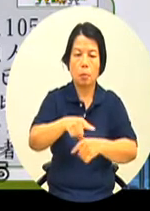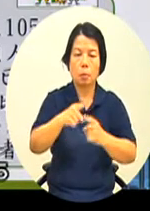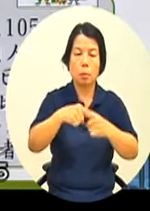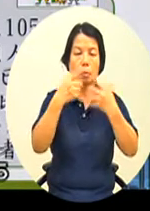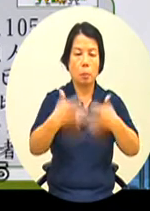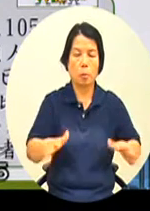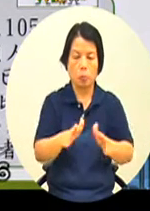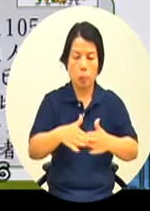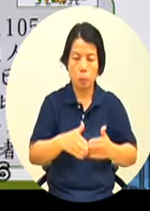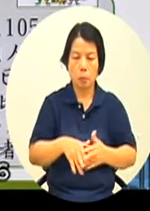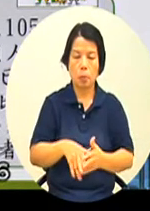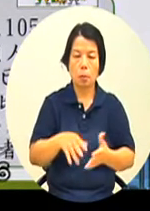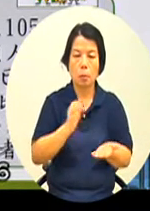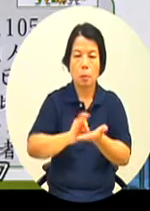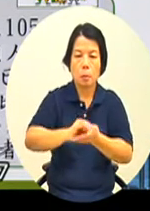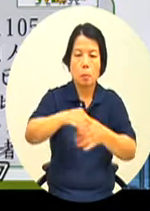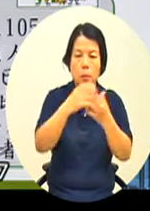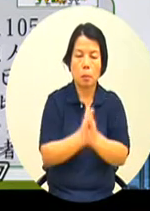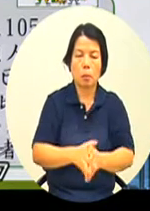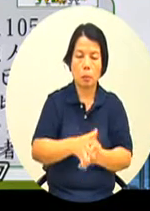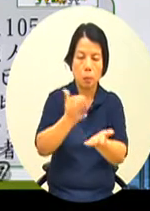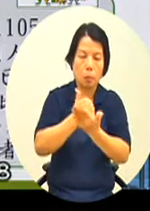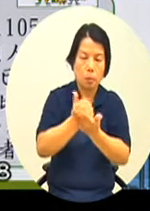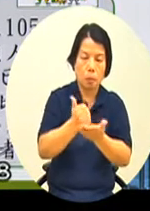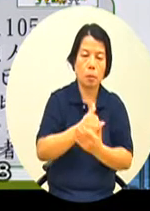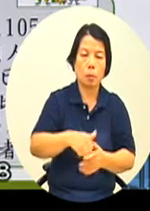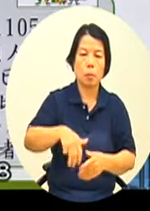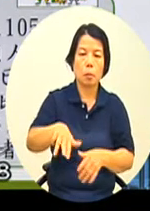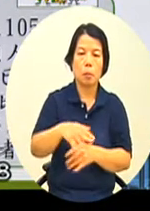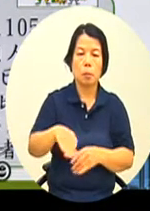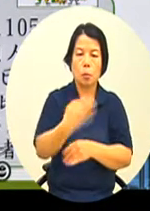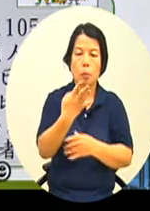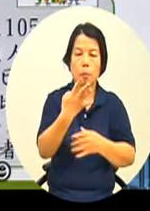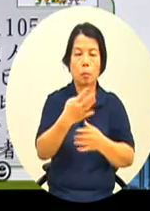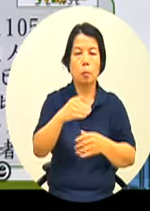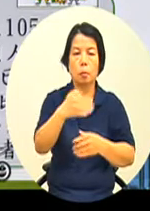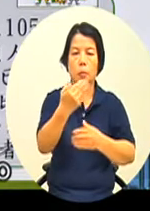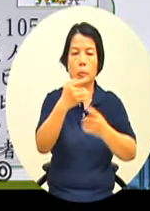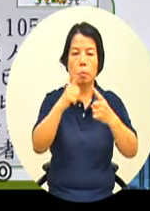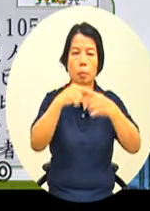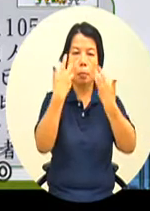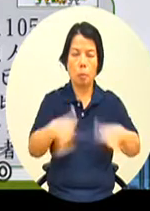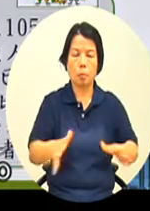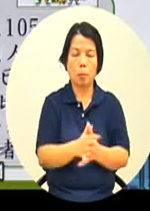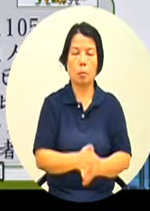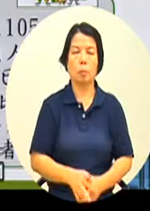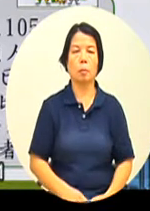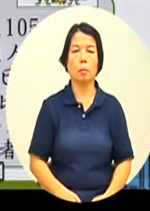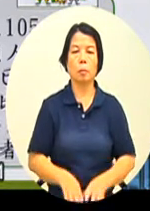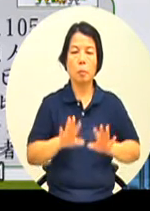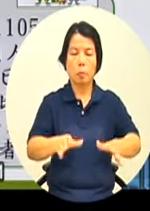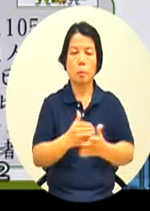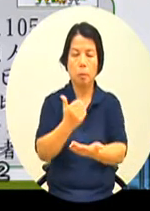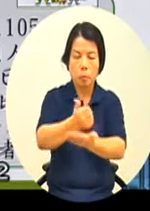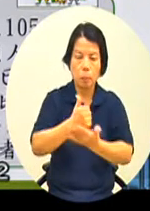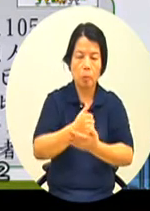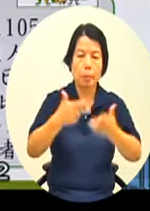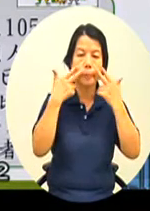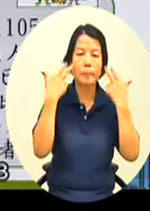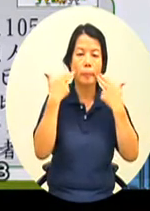那我们已经禁用到1963人，禁用比例达181%。至于这个禁用原住民部